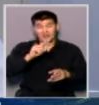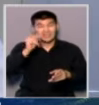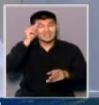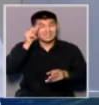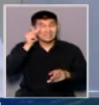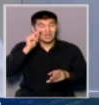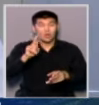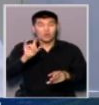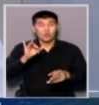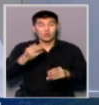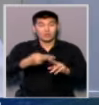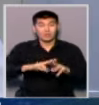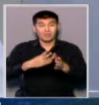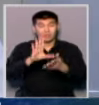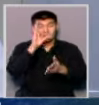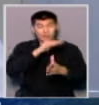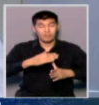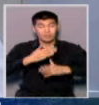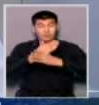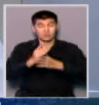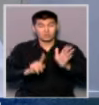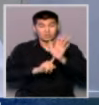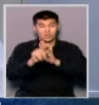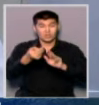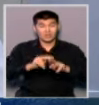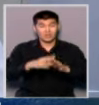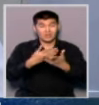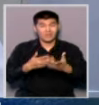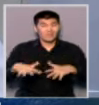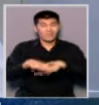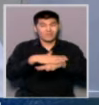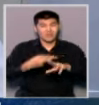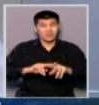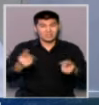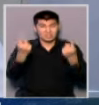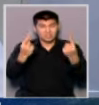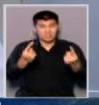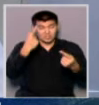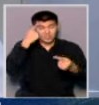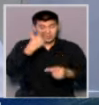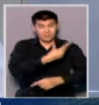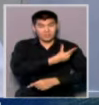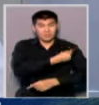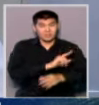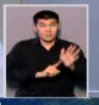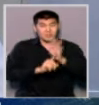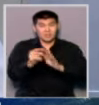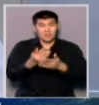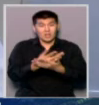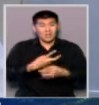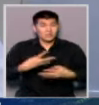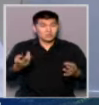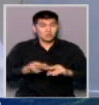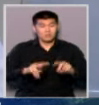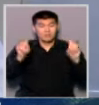китайская Коронавак. Эти вакцины способствуют формированию иммунитета ко всем видам известных сейчас штаммов. Перед вакцинацией нет